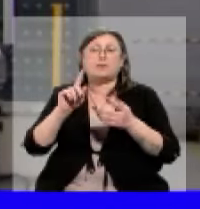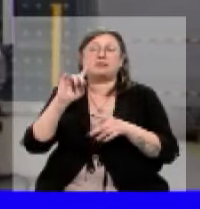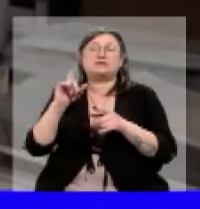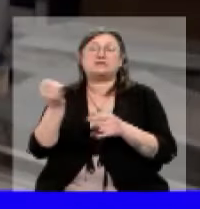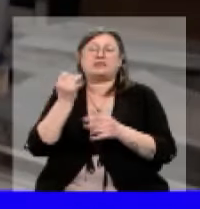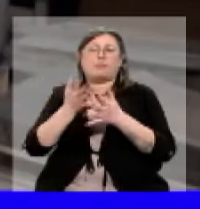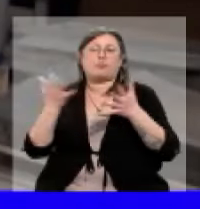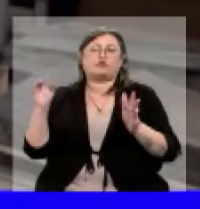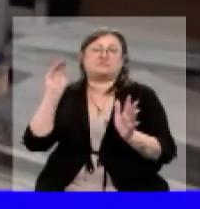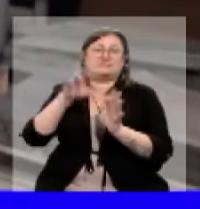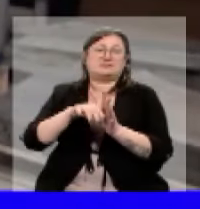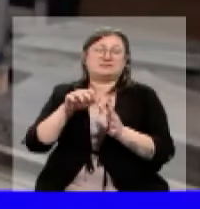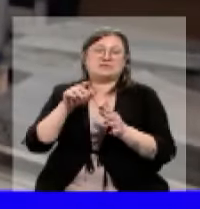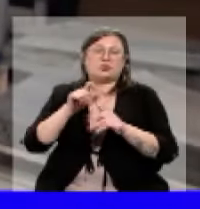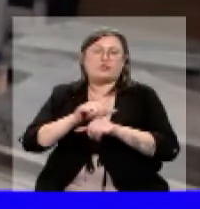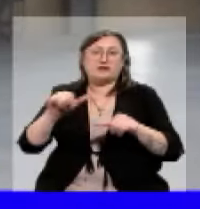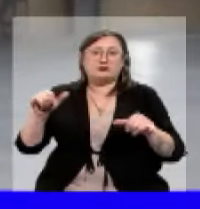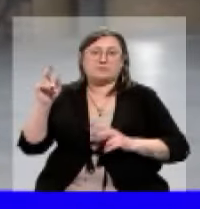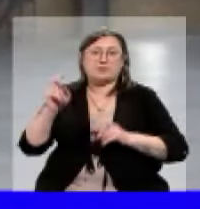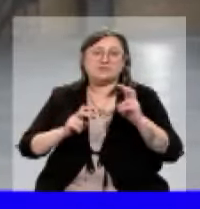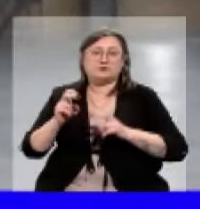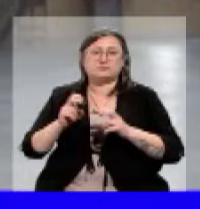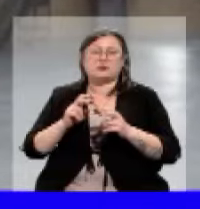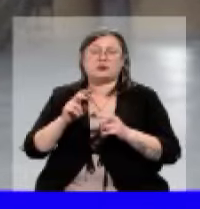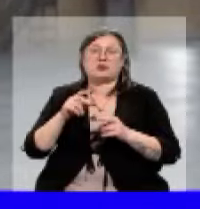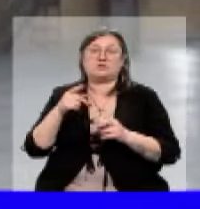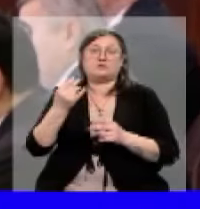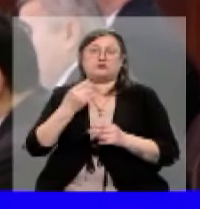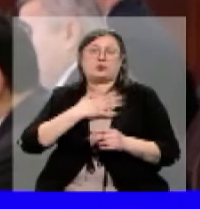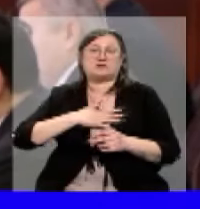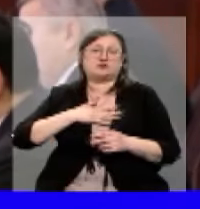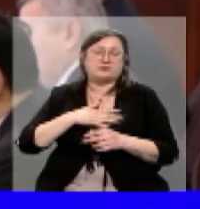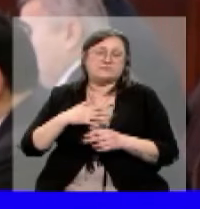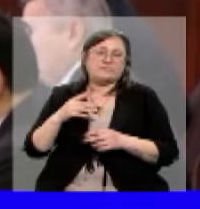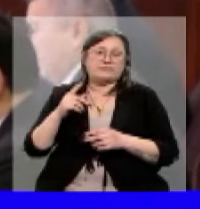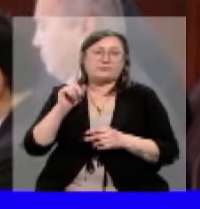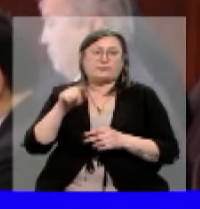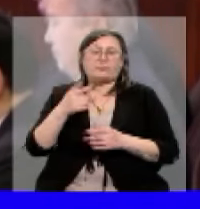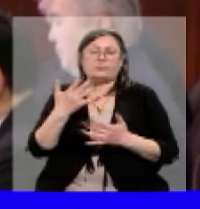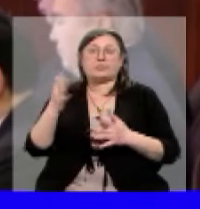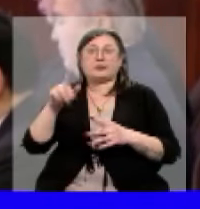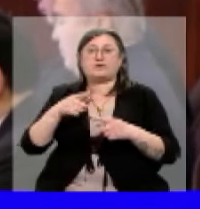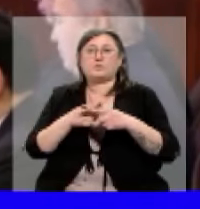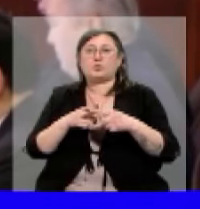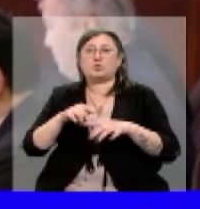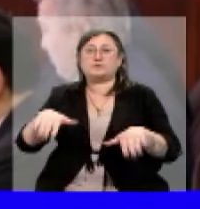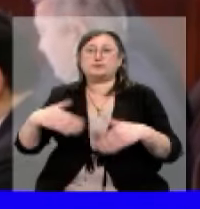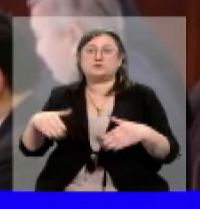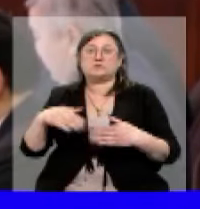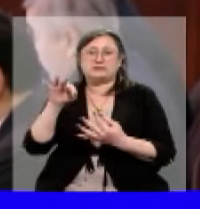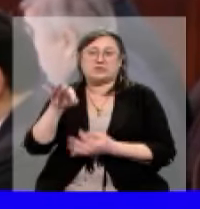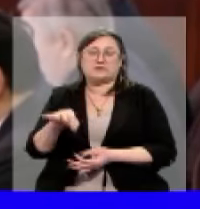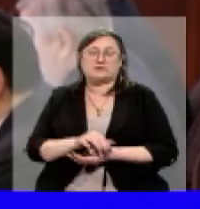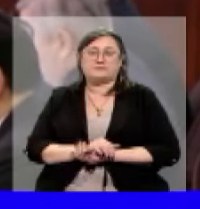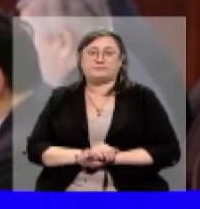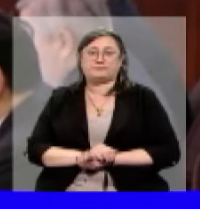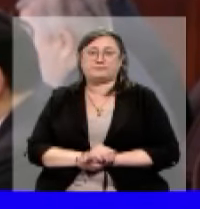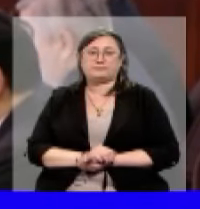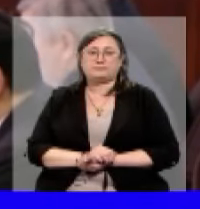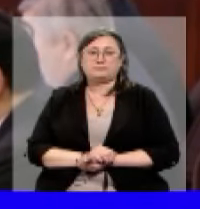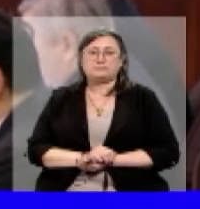бос. Өйткені инвесторлар тарапынан қызығушылық төмен. Біздің арнайы экономикалық аймақтарды реформалау әрекетіміз